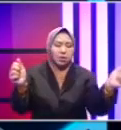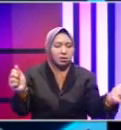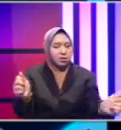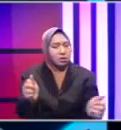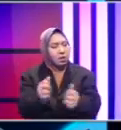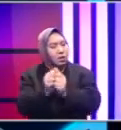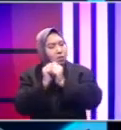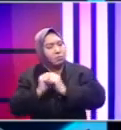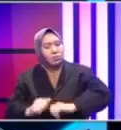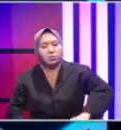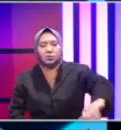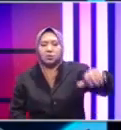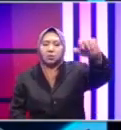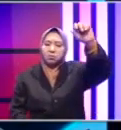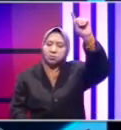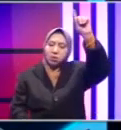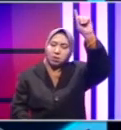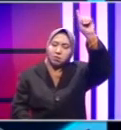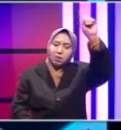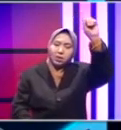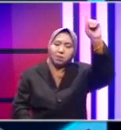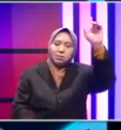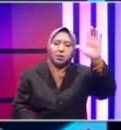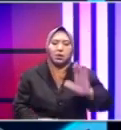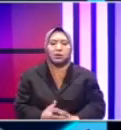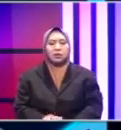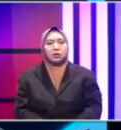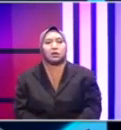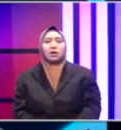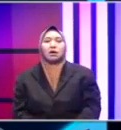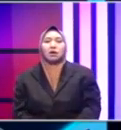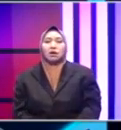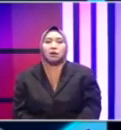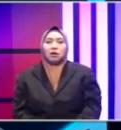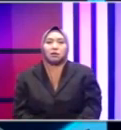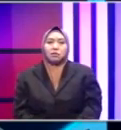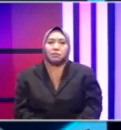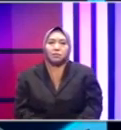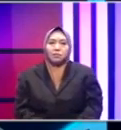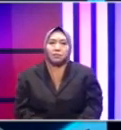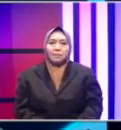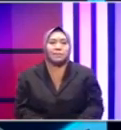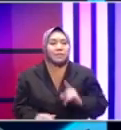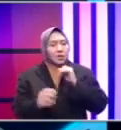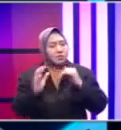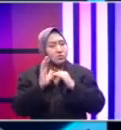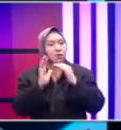syarika laka lam baik masalah inilah